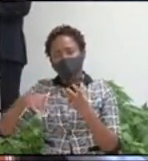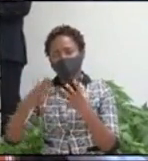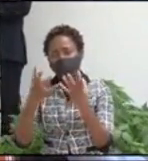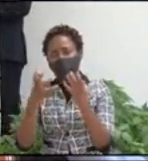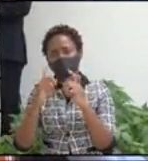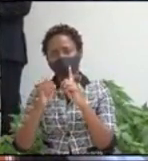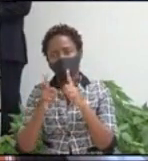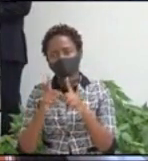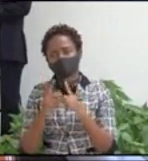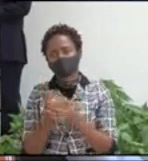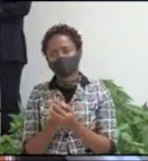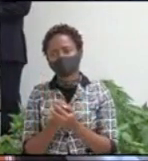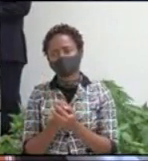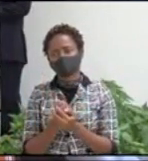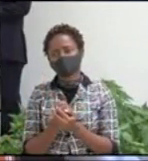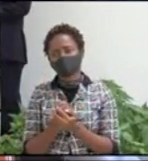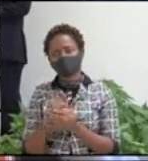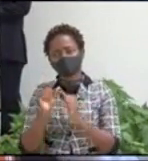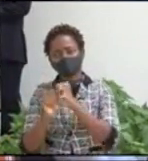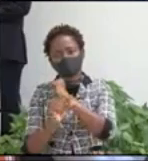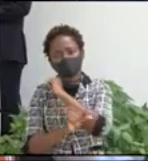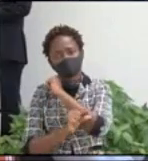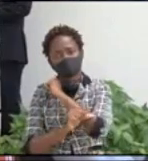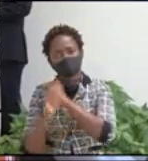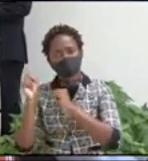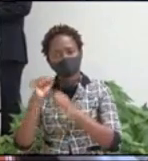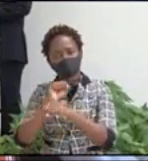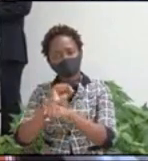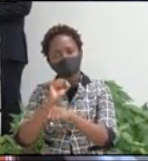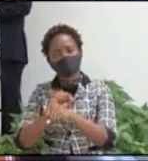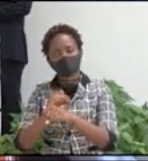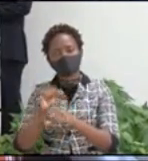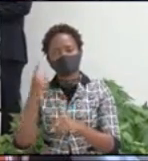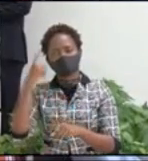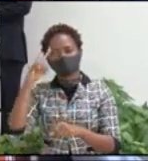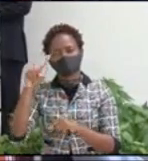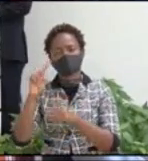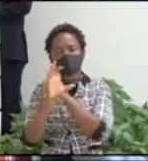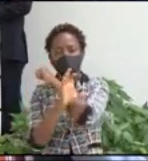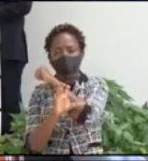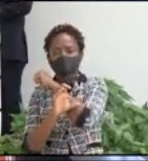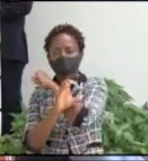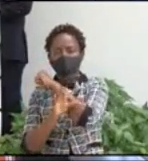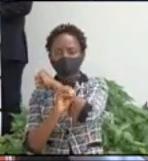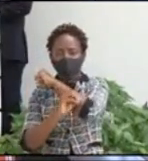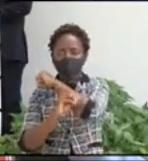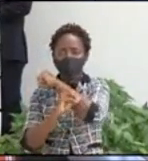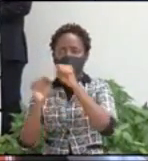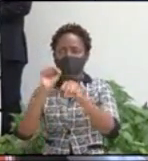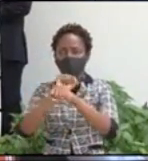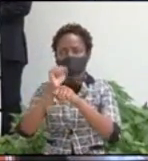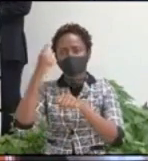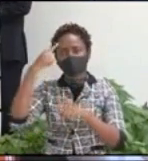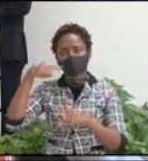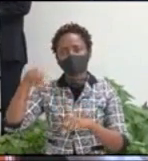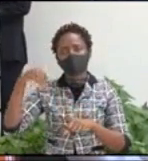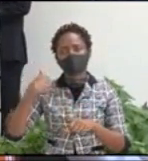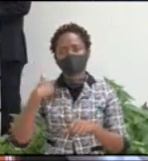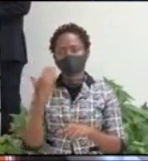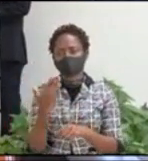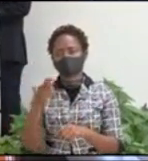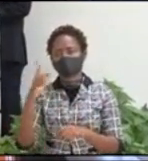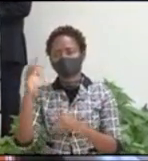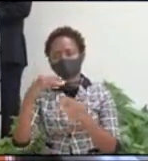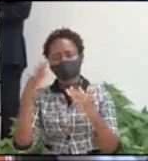de Gonaïve là. Mais nous travaillons pour Gonaïve avec Cap-Haïtien, deux côtés, Carillon Central tout neuf. Même Jean-Port-au-Prince,